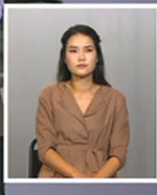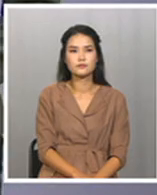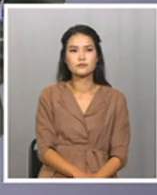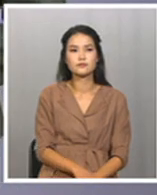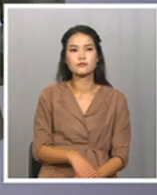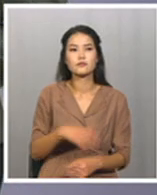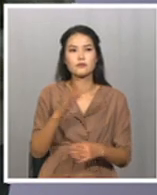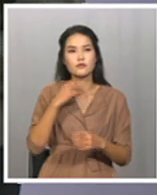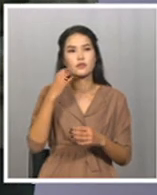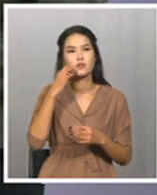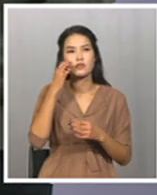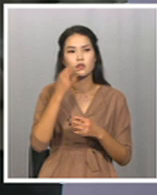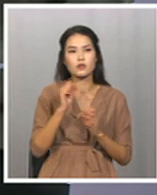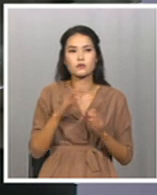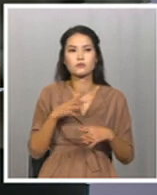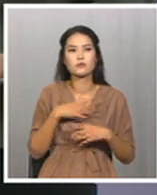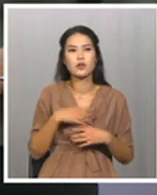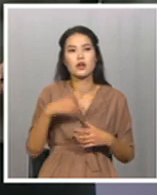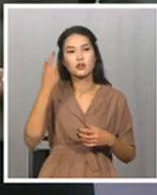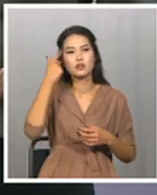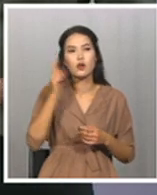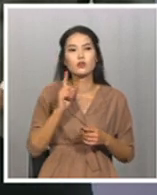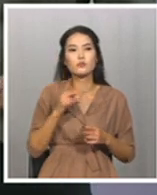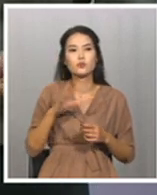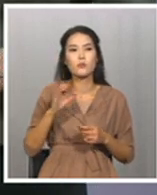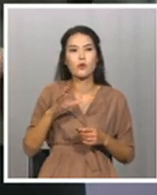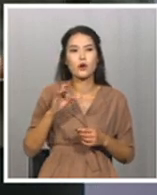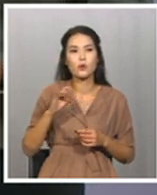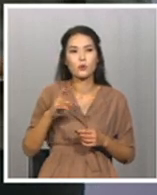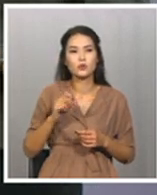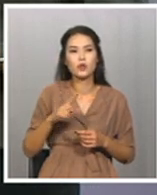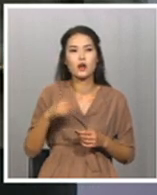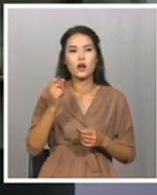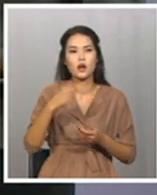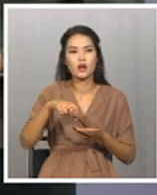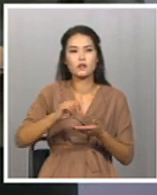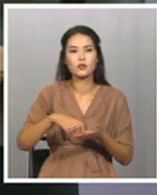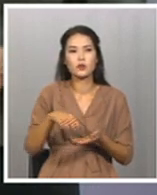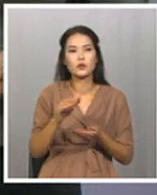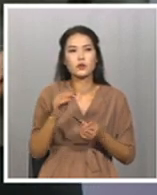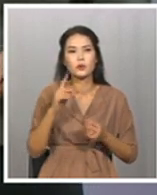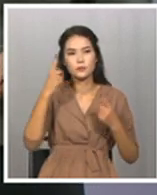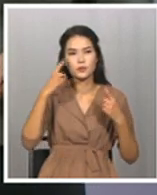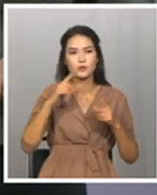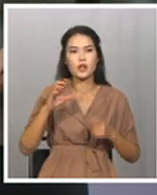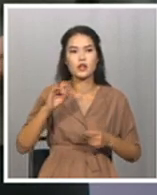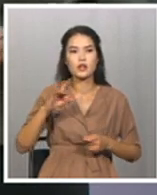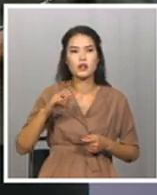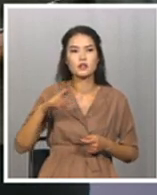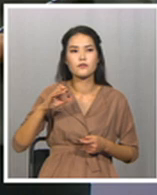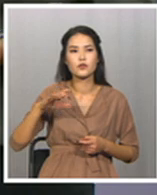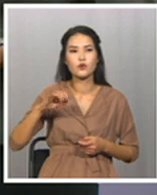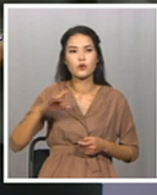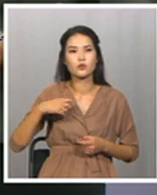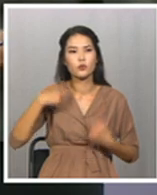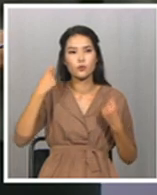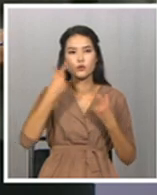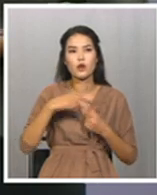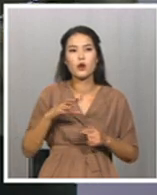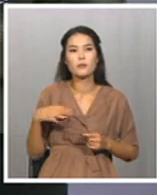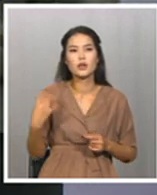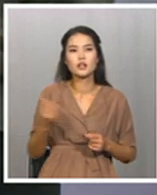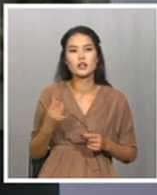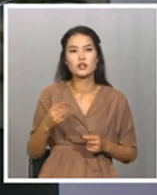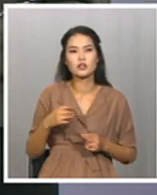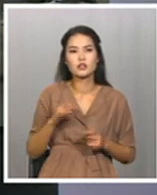Ваши ответы могут быть такими. Знаю о том, что Борис Акунин – автор приключений Эраста Фандорина. Узнал об